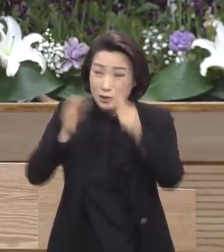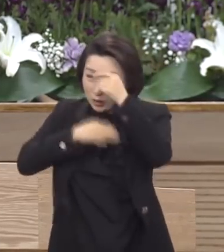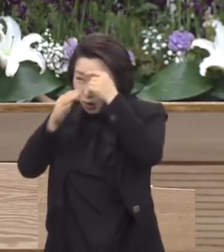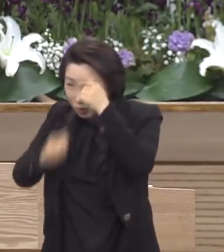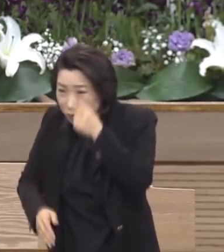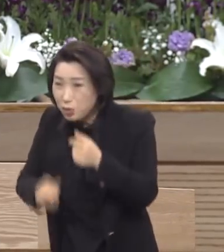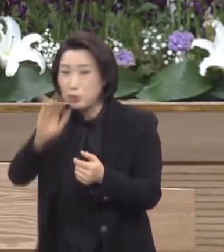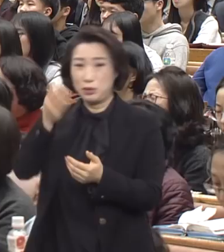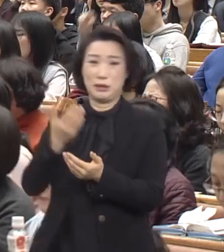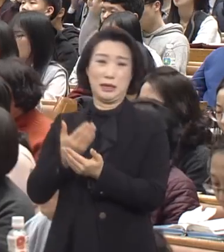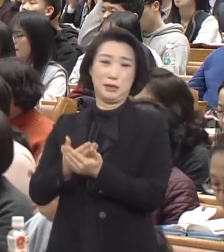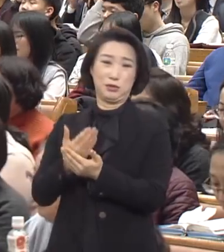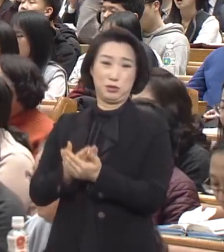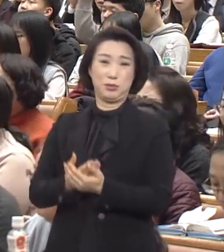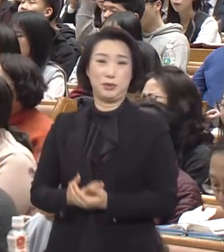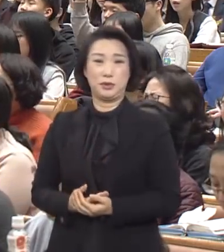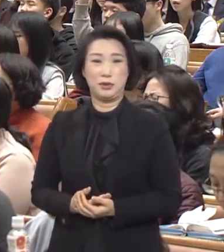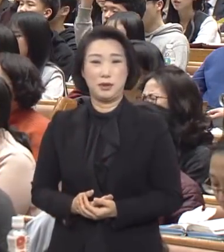성도가 되게 하소서.